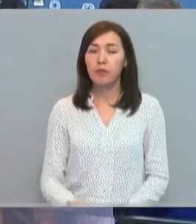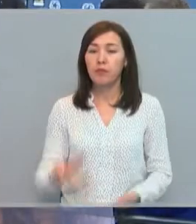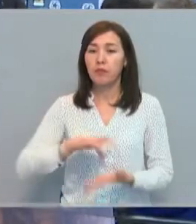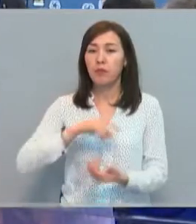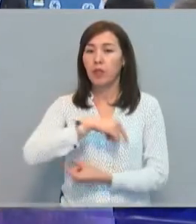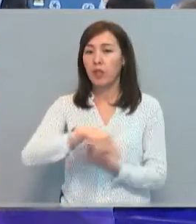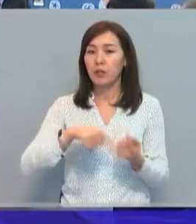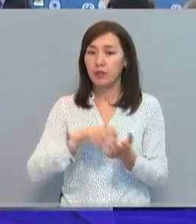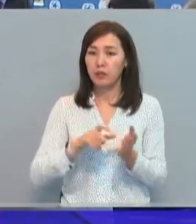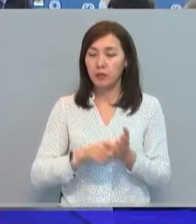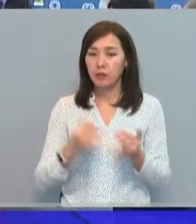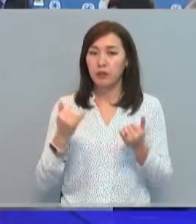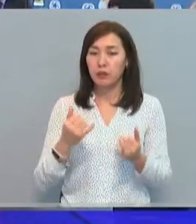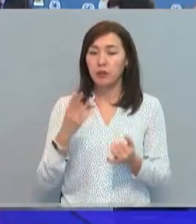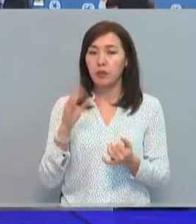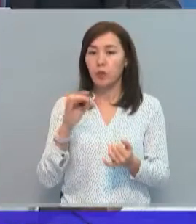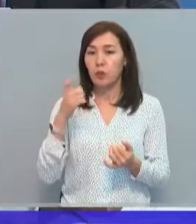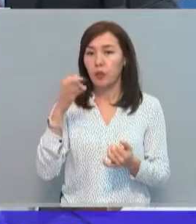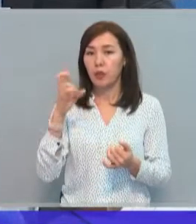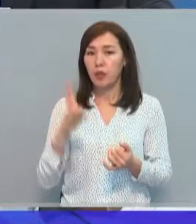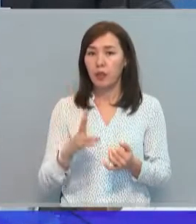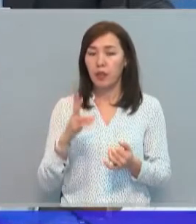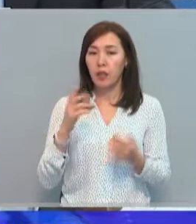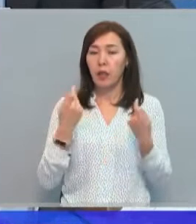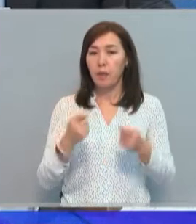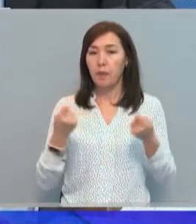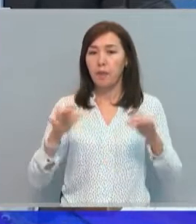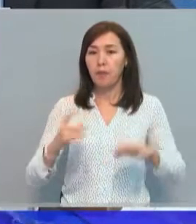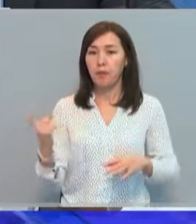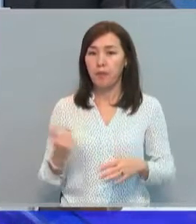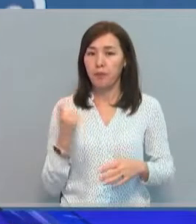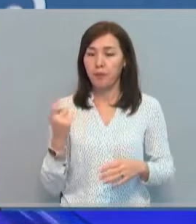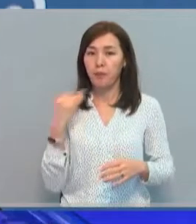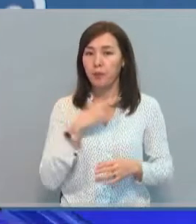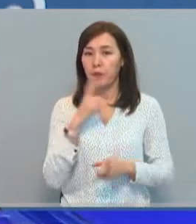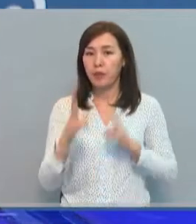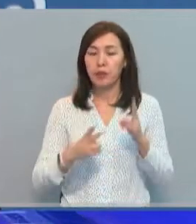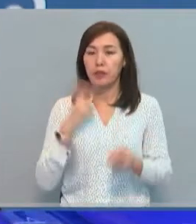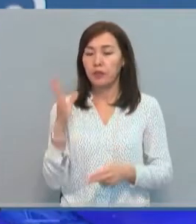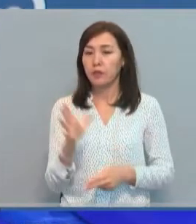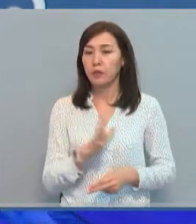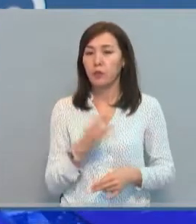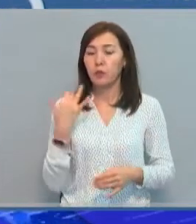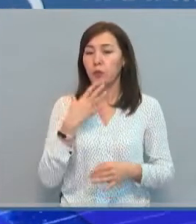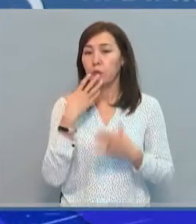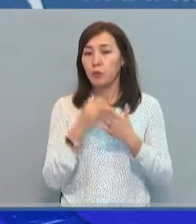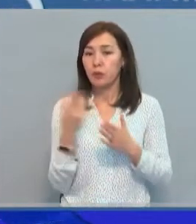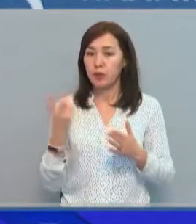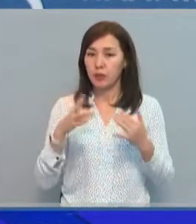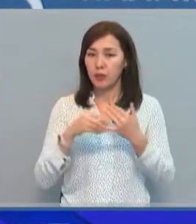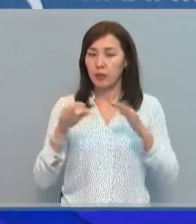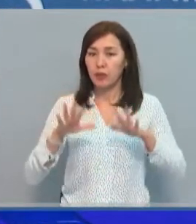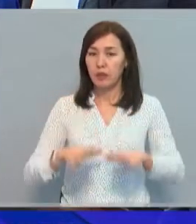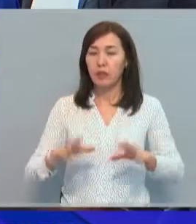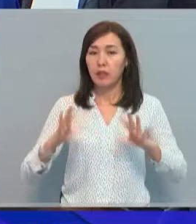Қалалық кәсіпкерлер палатасында қазір Тәукеған даңғылының бойындағы коммерциялық нысан қожайындарының бірнеше арызы қаралуда. Көбі өздеріне тиесілі